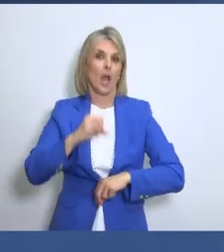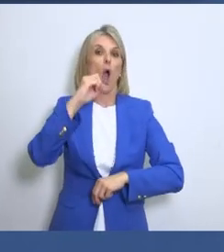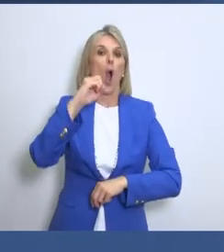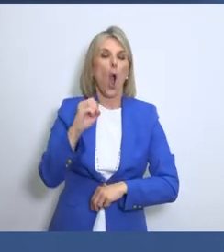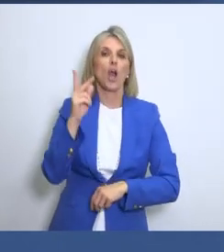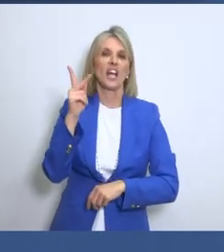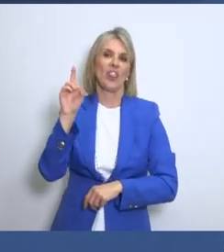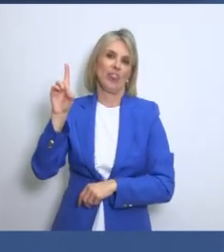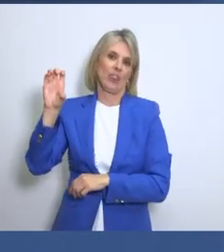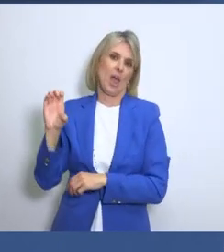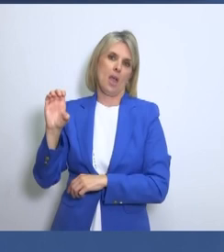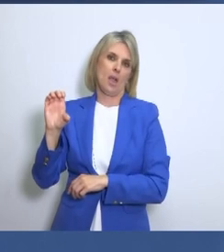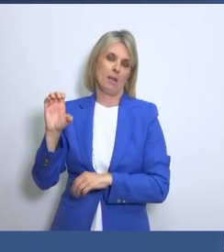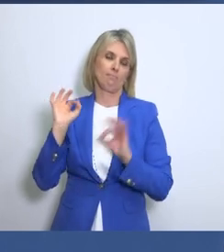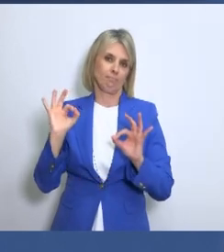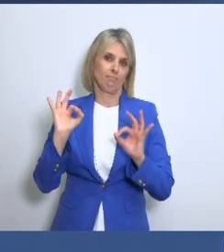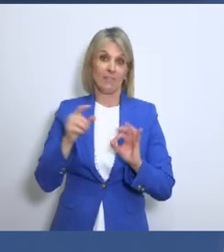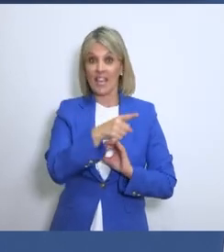ΟΚΔΕ.